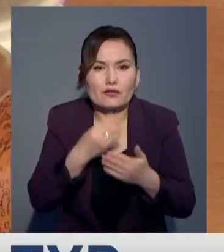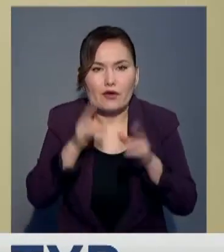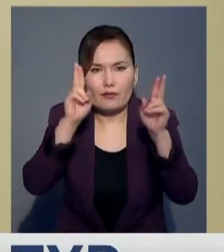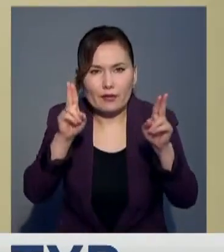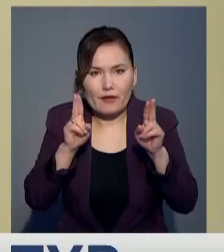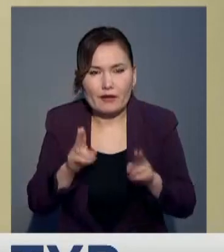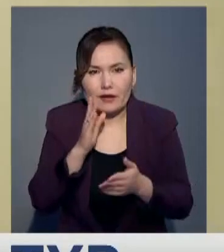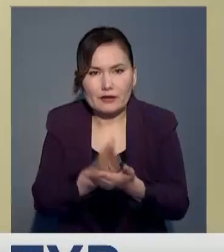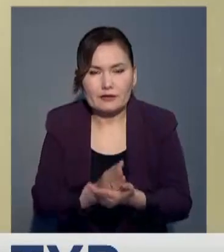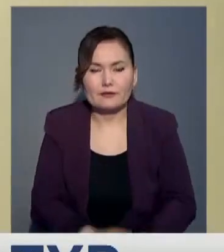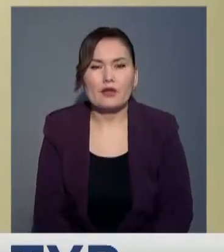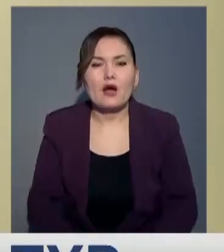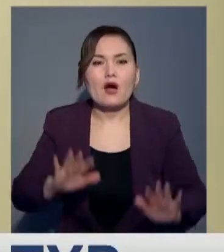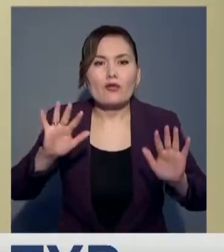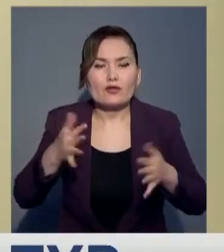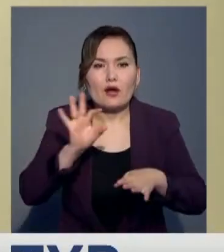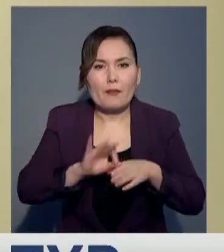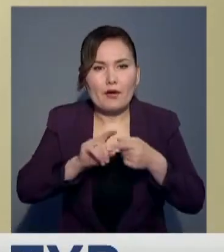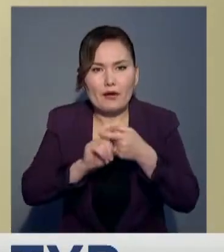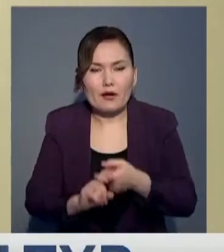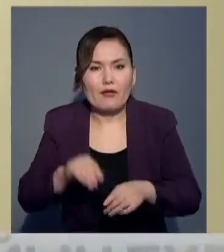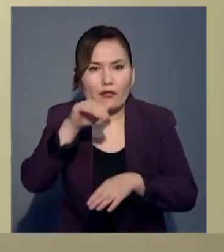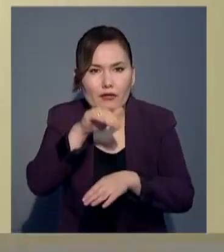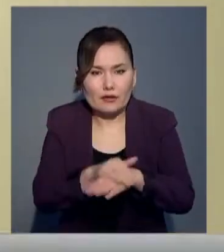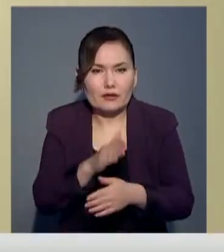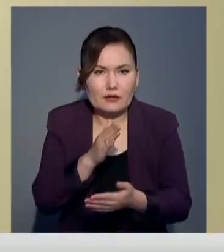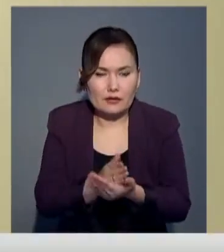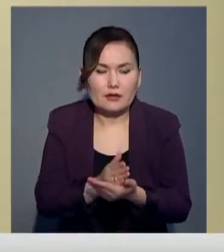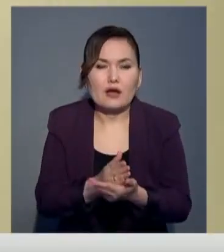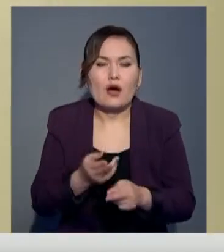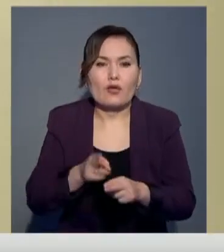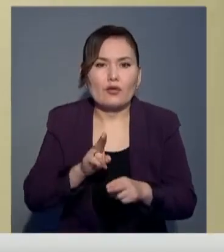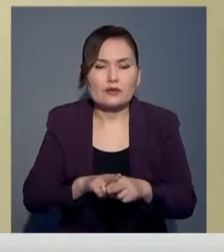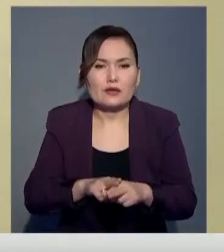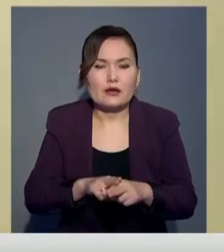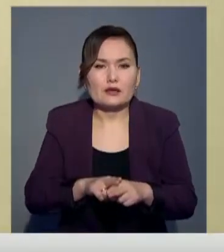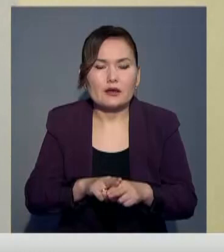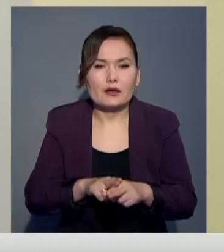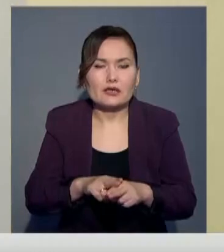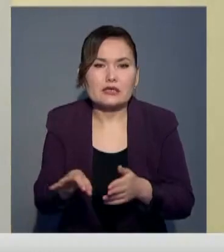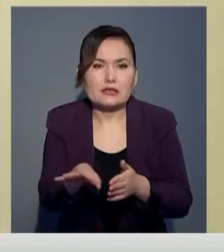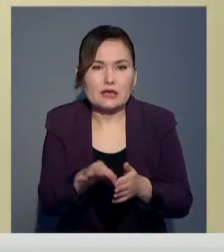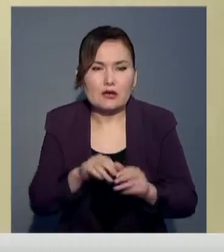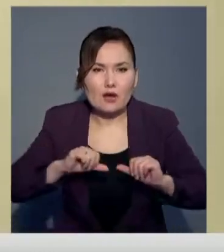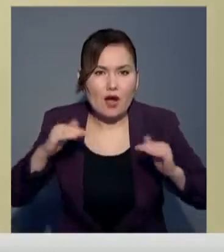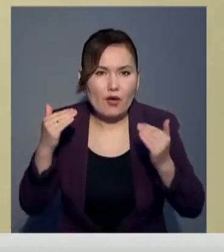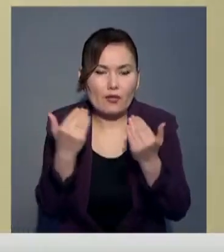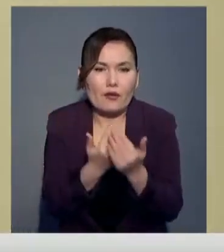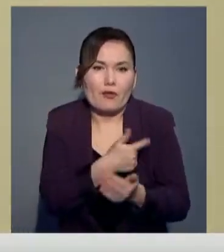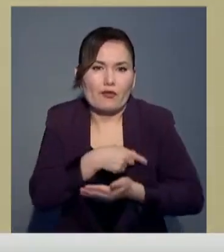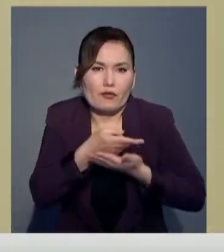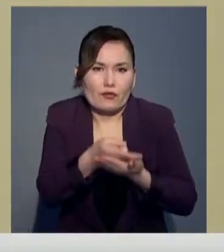бар. Науқастан коронавирус инфекциясына күмәндік тудыратын жағдайда бұл сыртқы